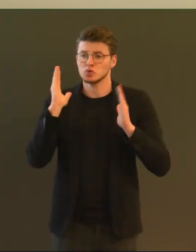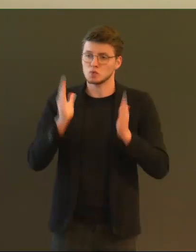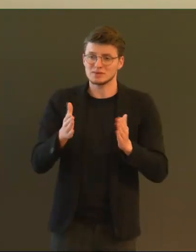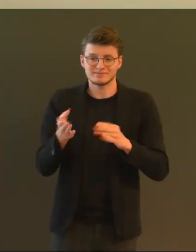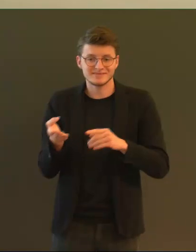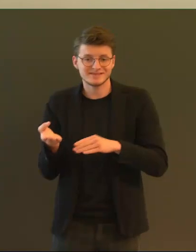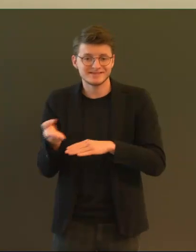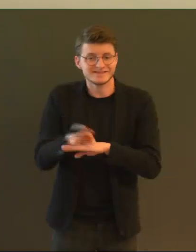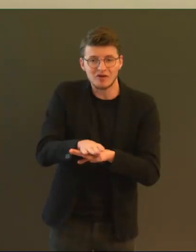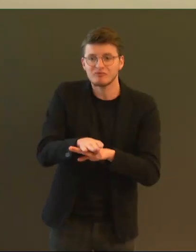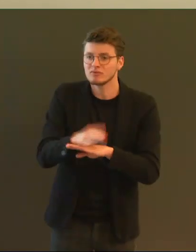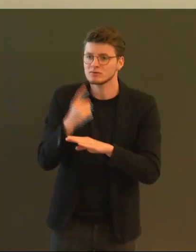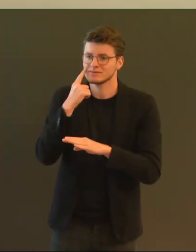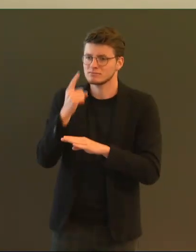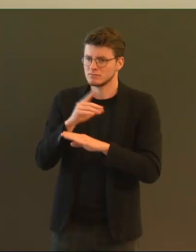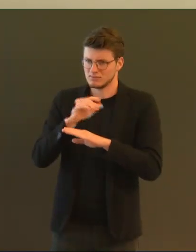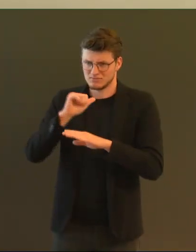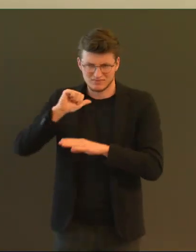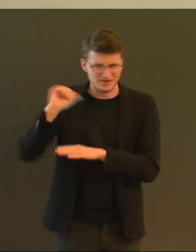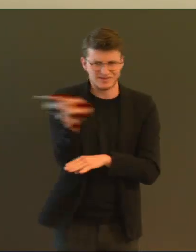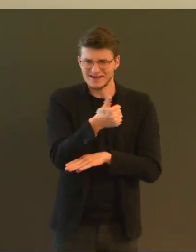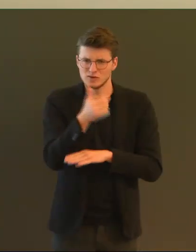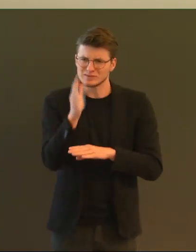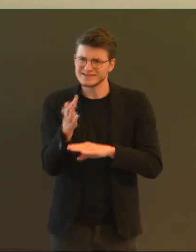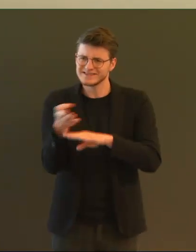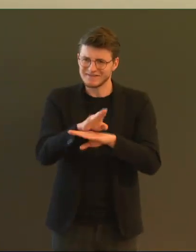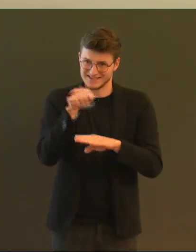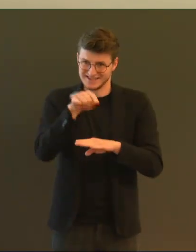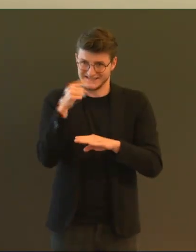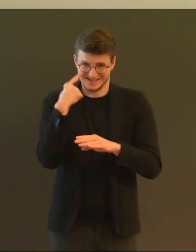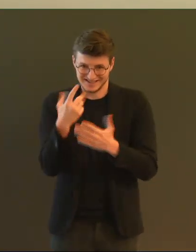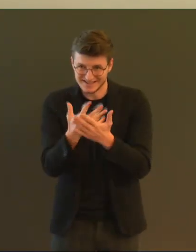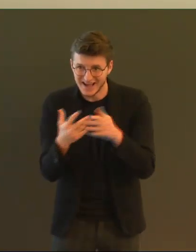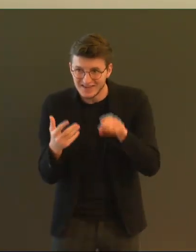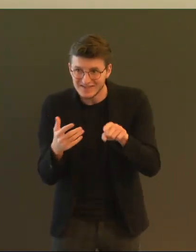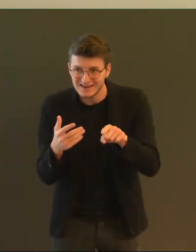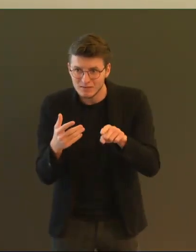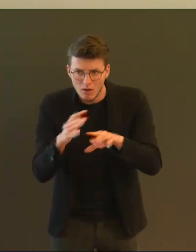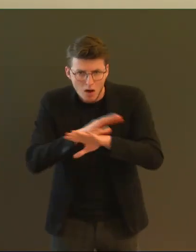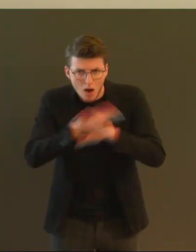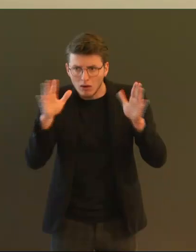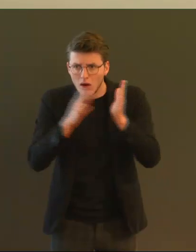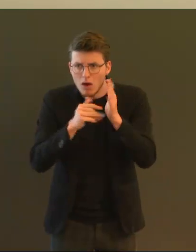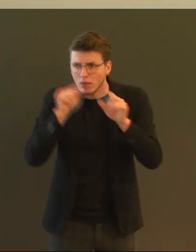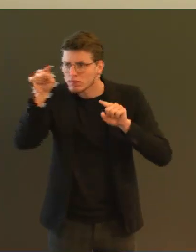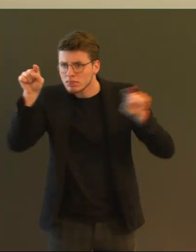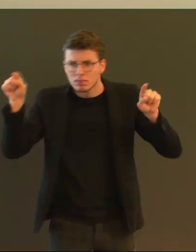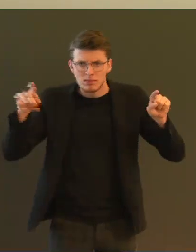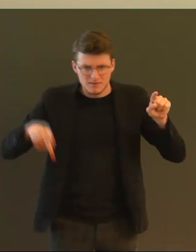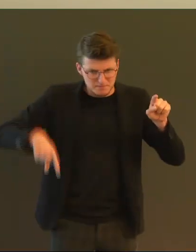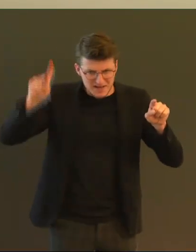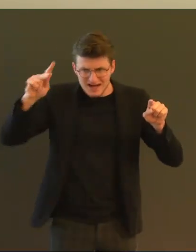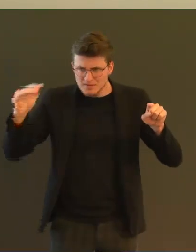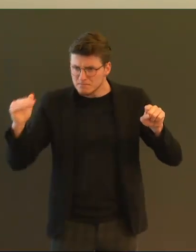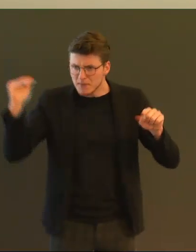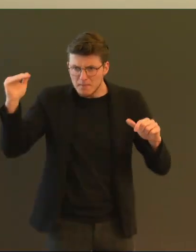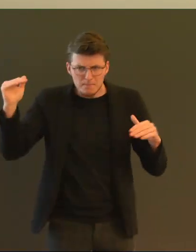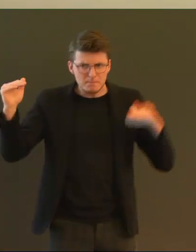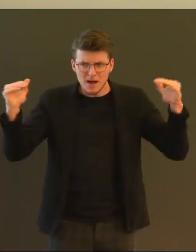land, dan zien we dat dat erg gestegen is, ook in heel wat andere landen. En dat die